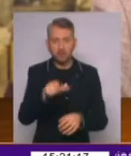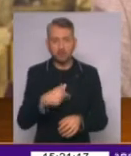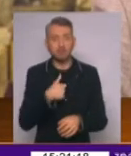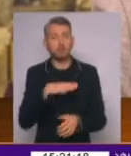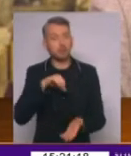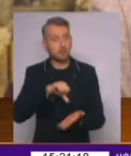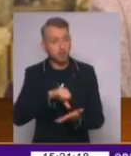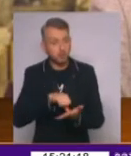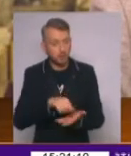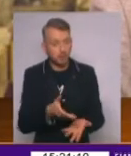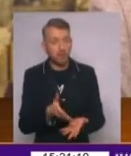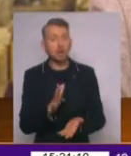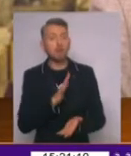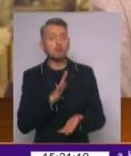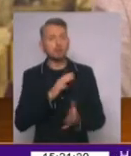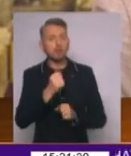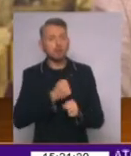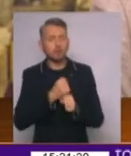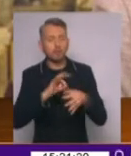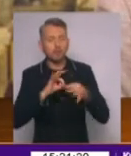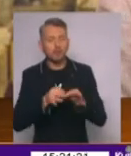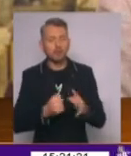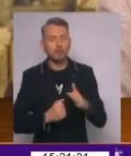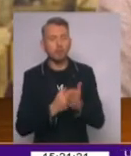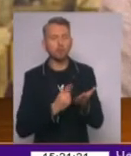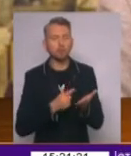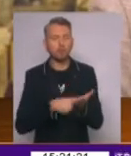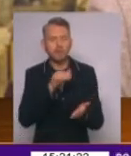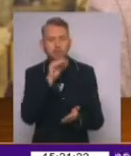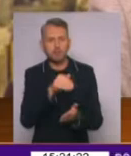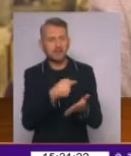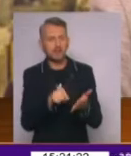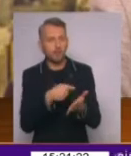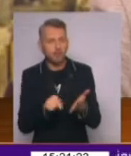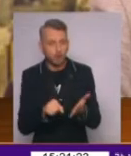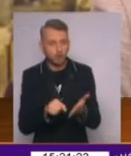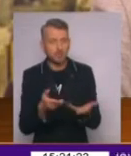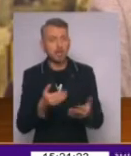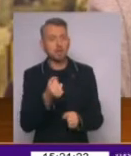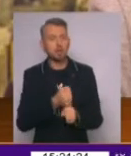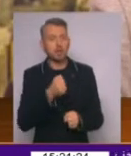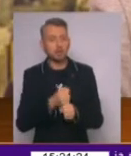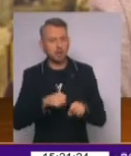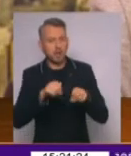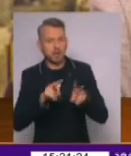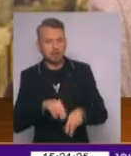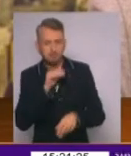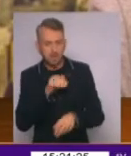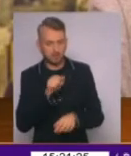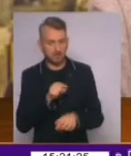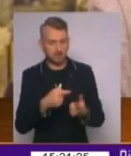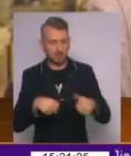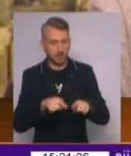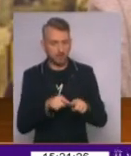них присутня. Було розроблено детальні, обґрунтовані, професійні зауваження, над якими працювали експерти в цій сфері, і